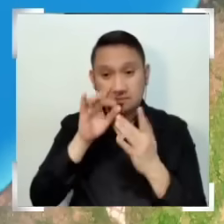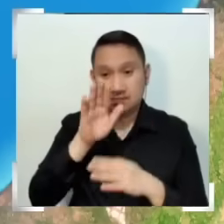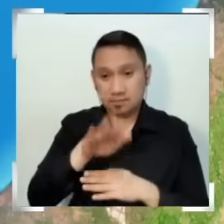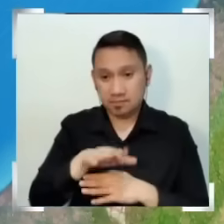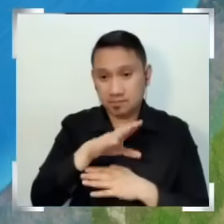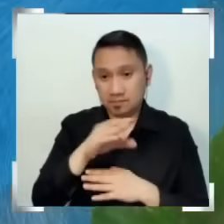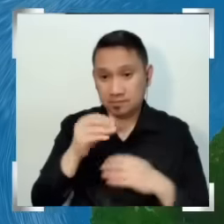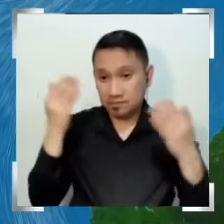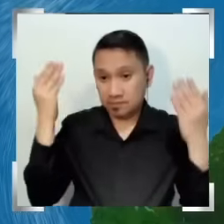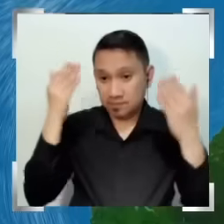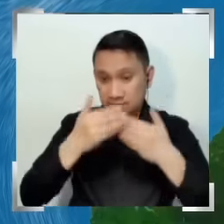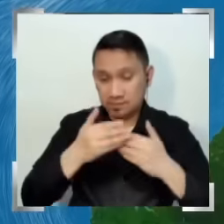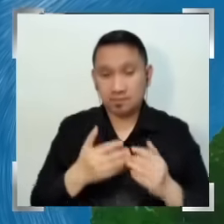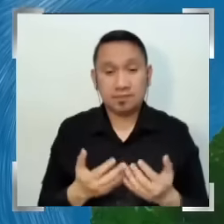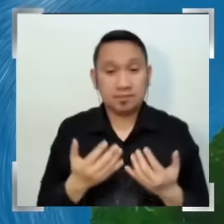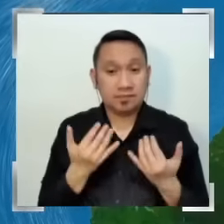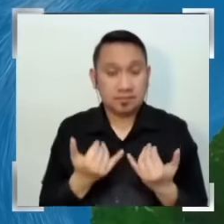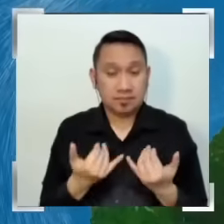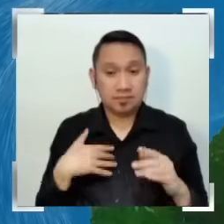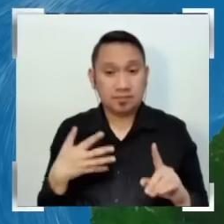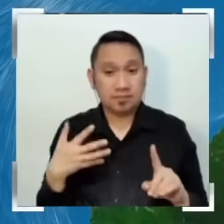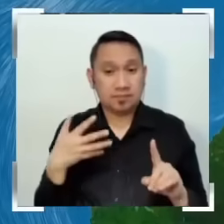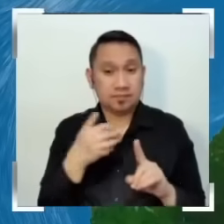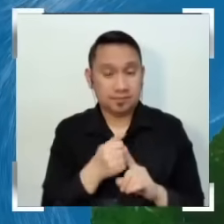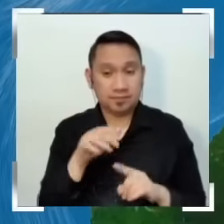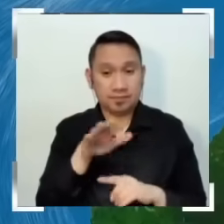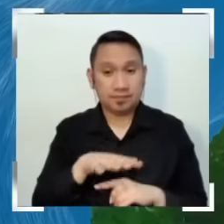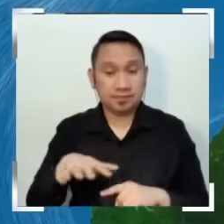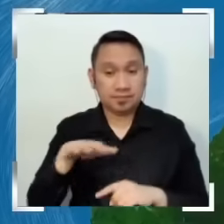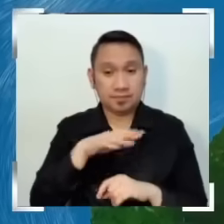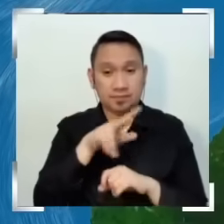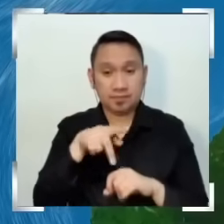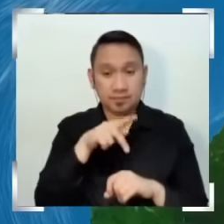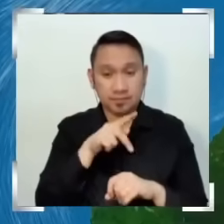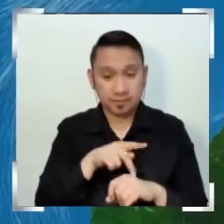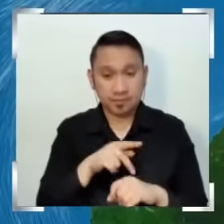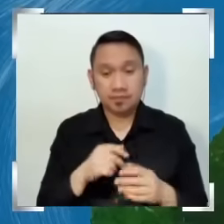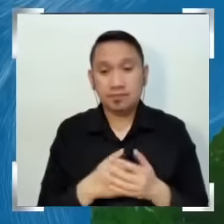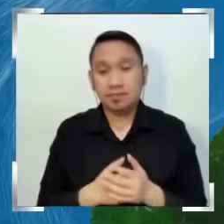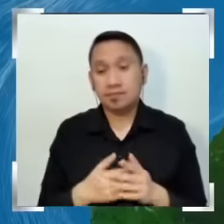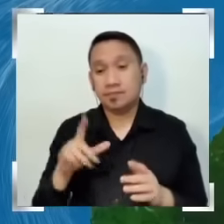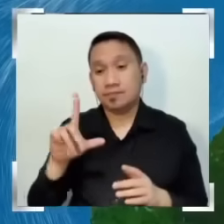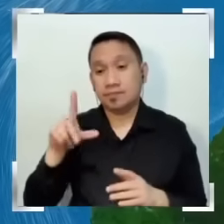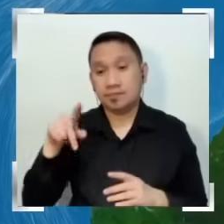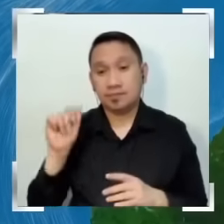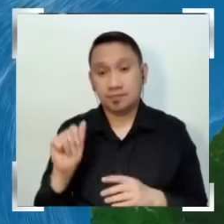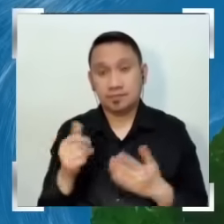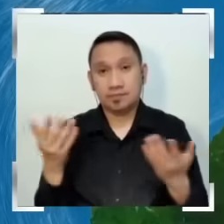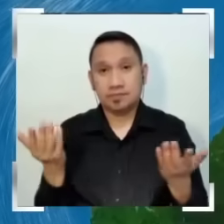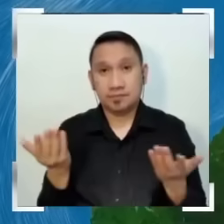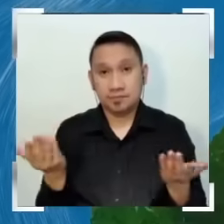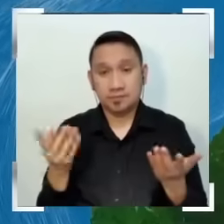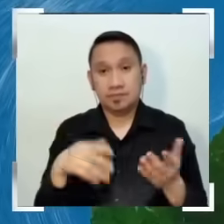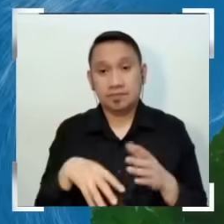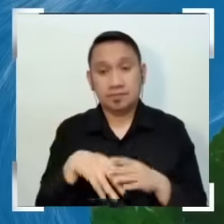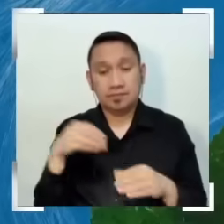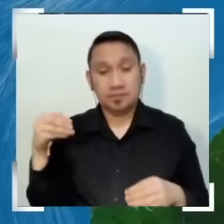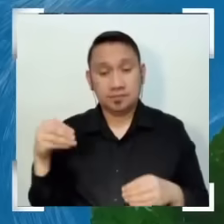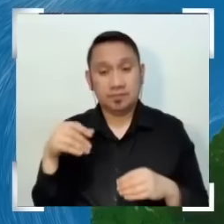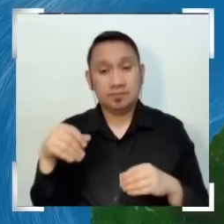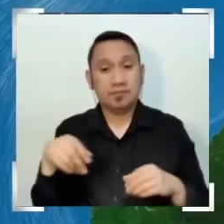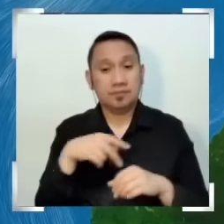ngayon mga kapuso, ang nakakaapekto sa ating bansa ay yung trough extension ng low pressure area na nandito sa labas ng Philippine Area of